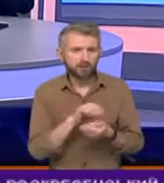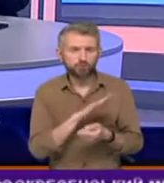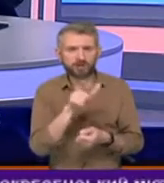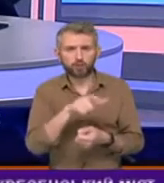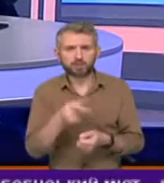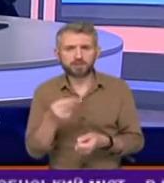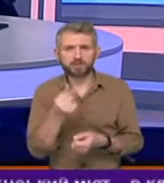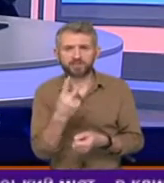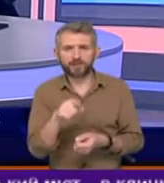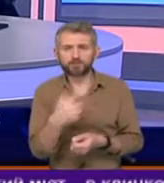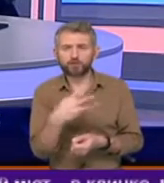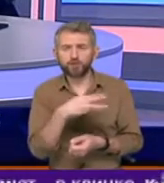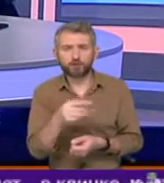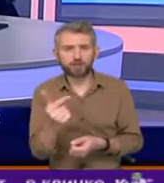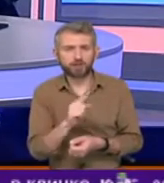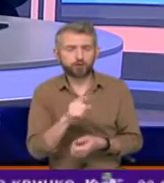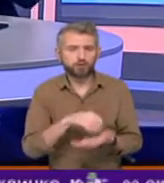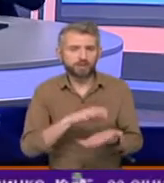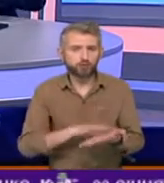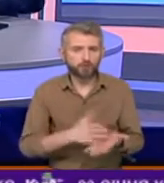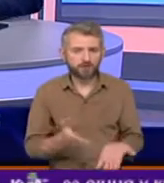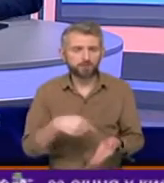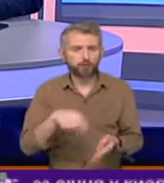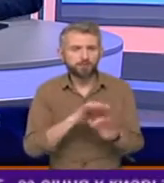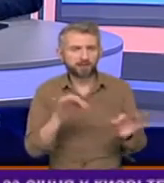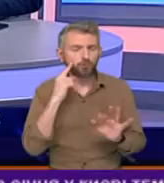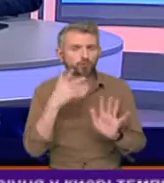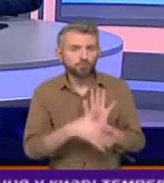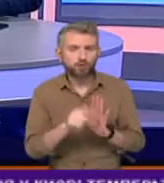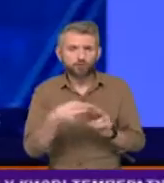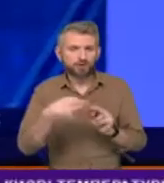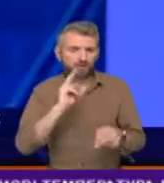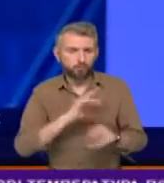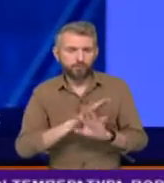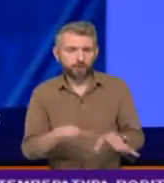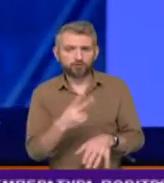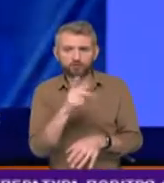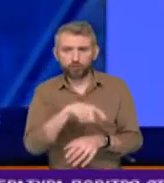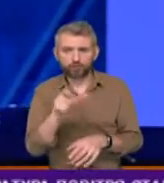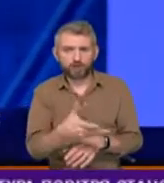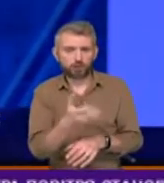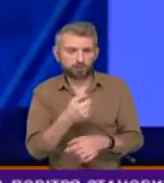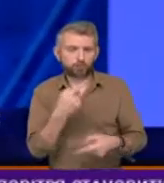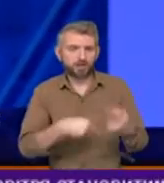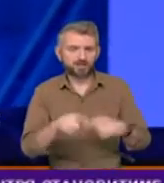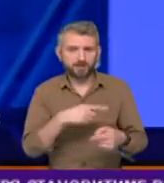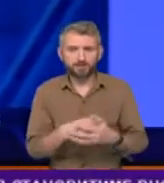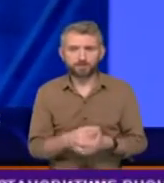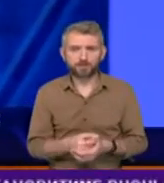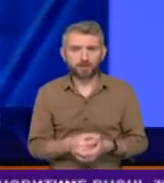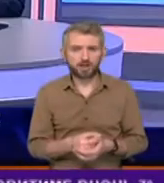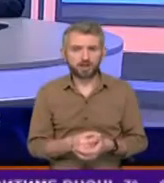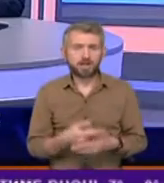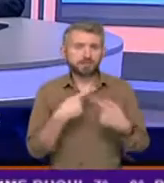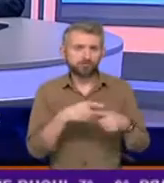2,5 мільйони гривень для того, щоб зареєструватися. Ну, вони ж прекрасно розуміють, що вони їх не повернуть. Двоє людей отримують їх назад. До речі, в нас зараз, технічними